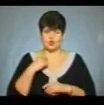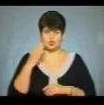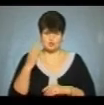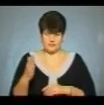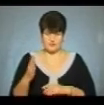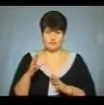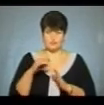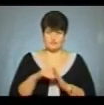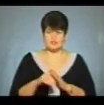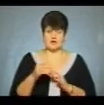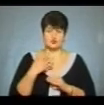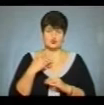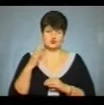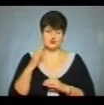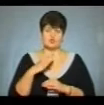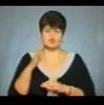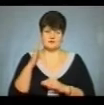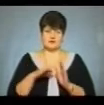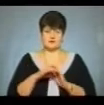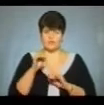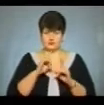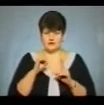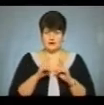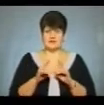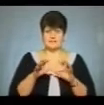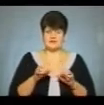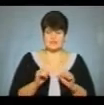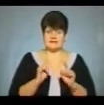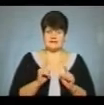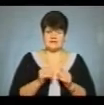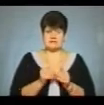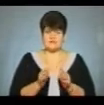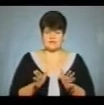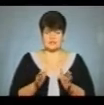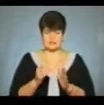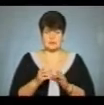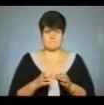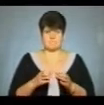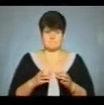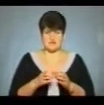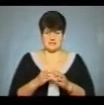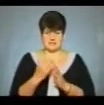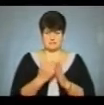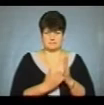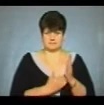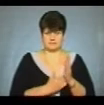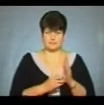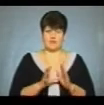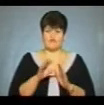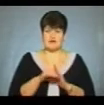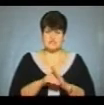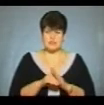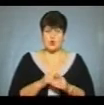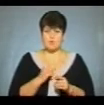Запровадити голосування до Верховної Ради та інших виборчих органів влади тільки за відкритими партійними списками. Ввести суттєві обмеження